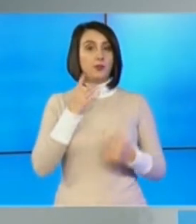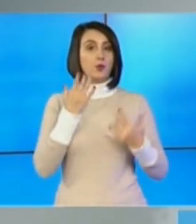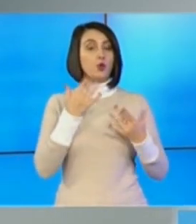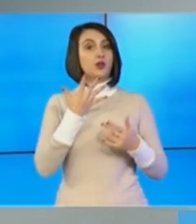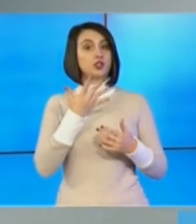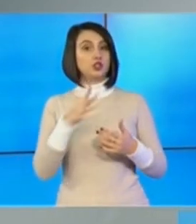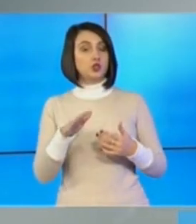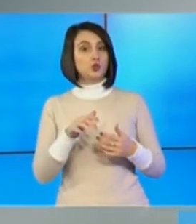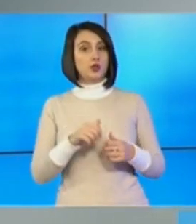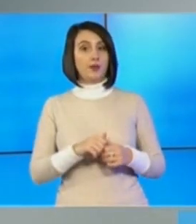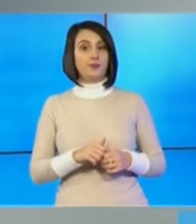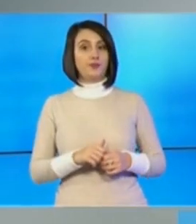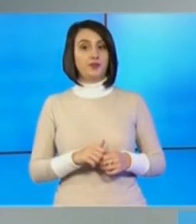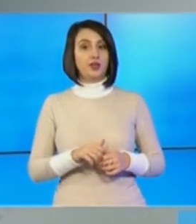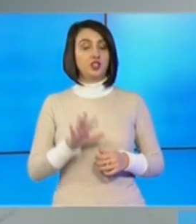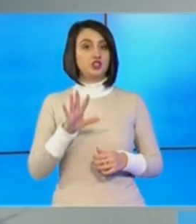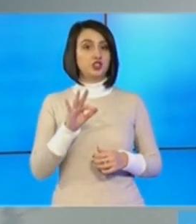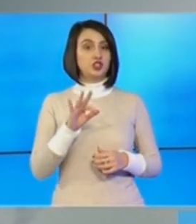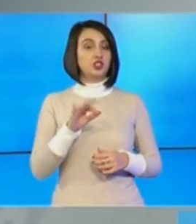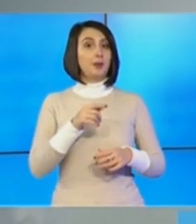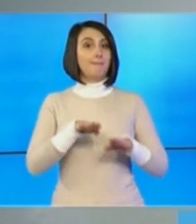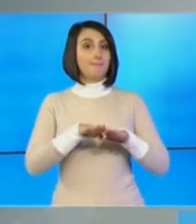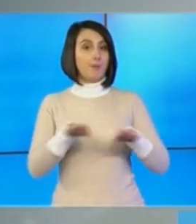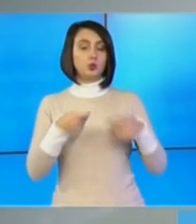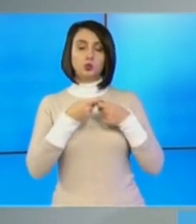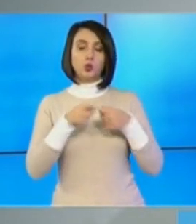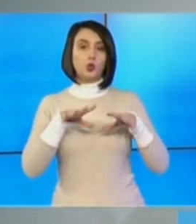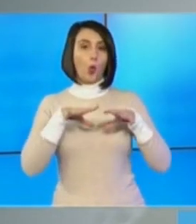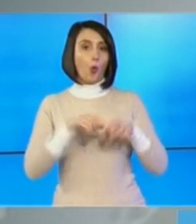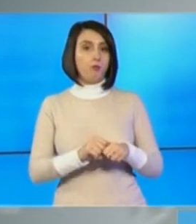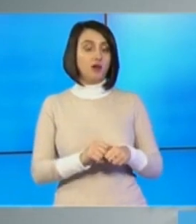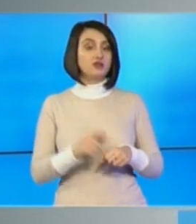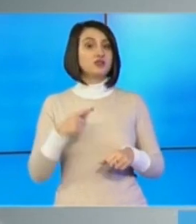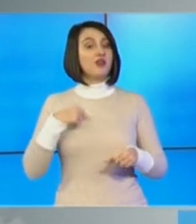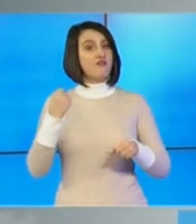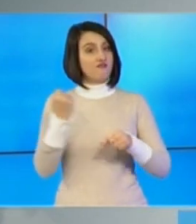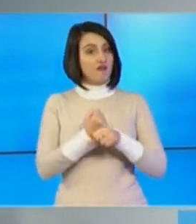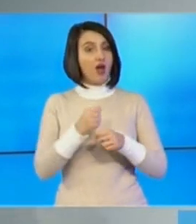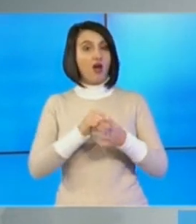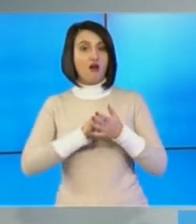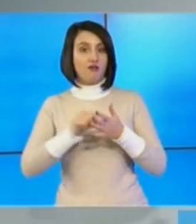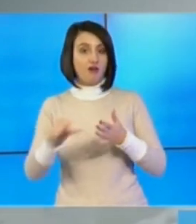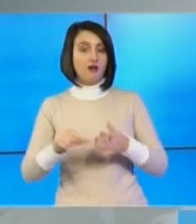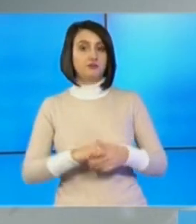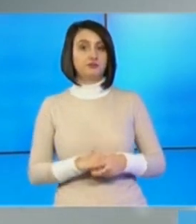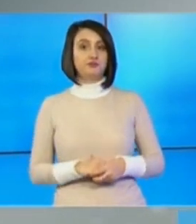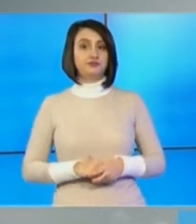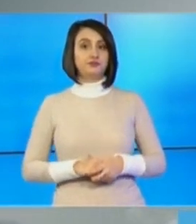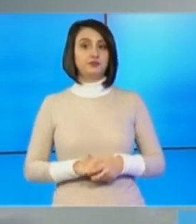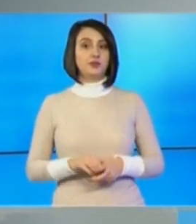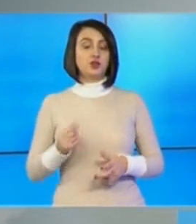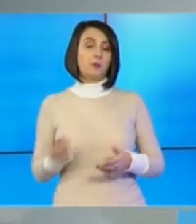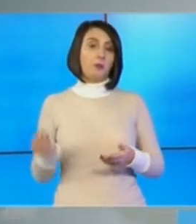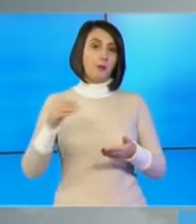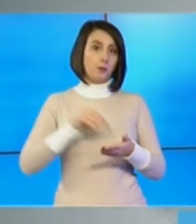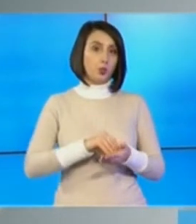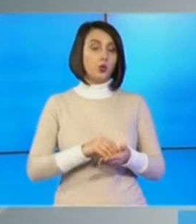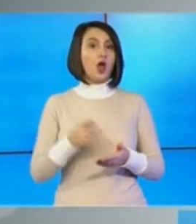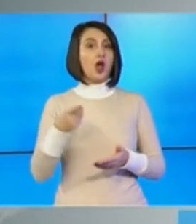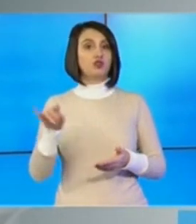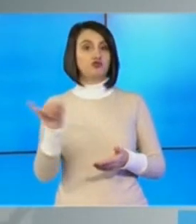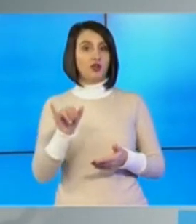de 550 de paturi. Cam toate sunt ocupate, se fac însă și externări și mai